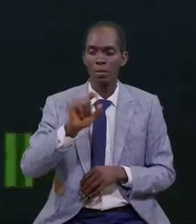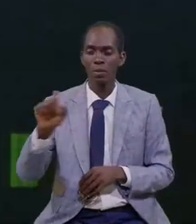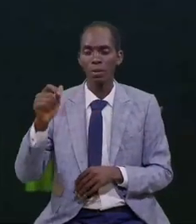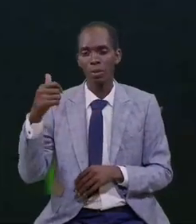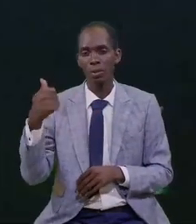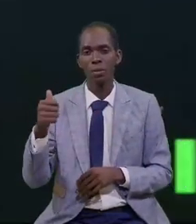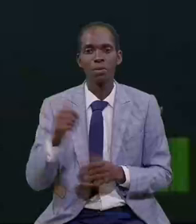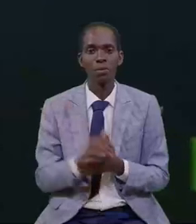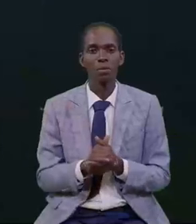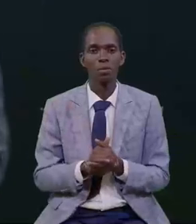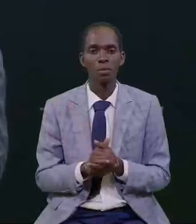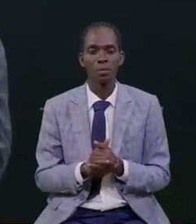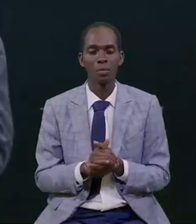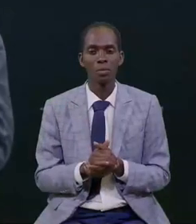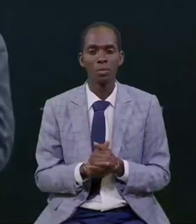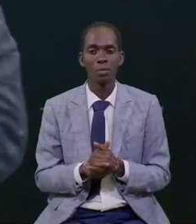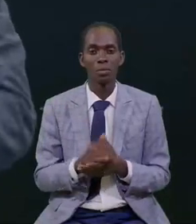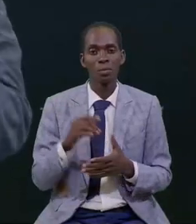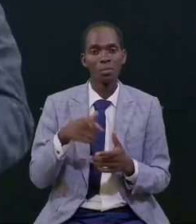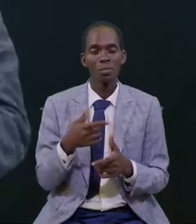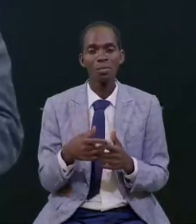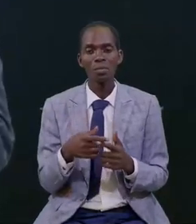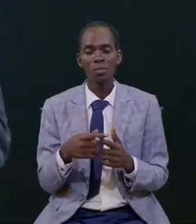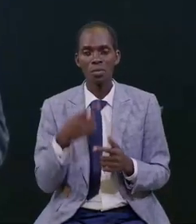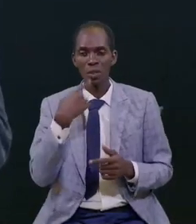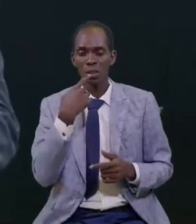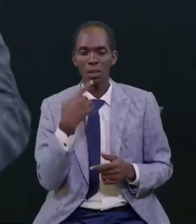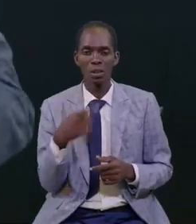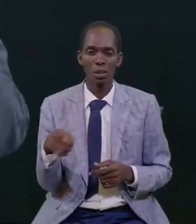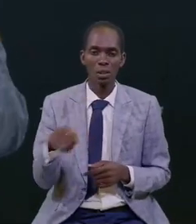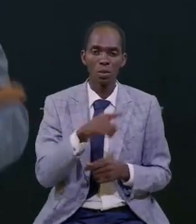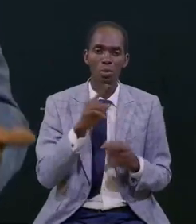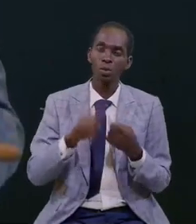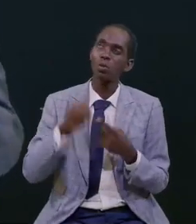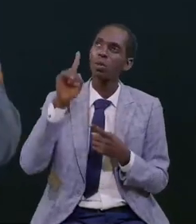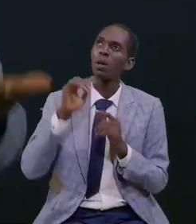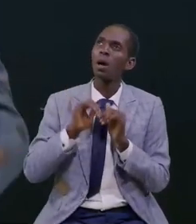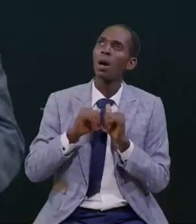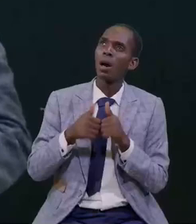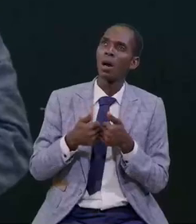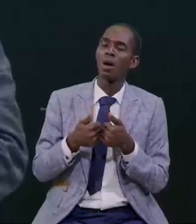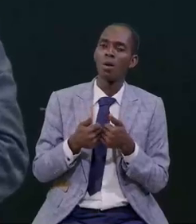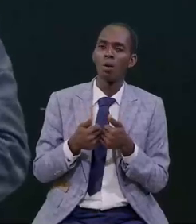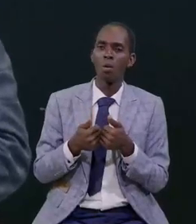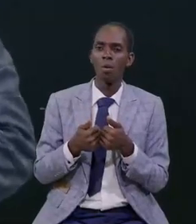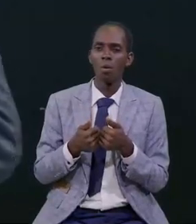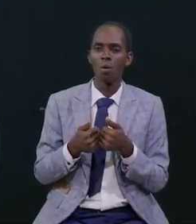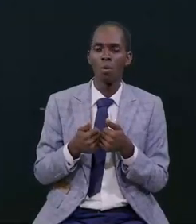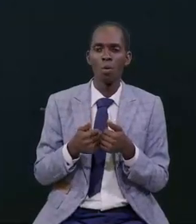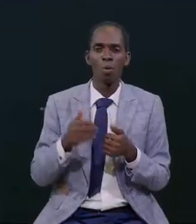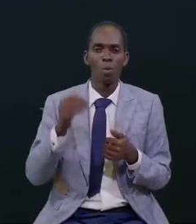910 ils lui dirent donc comment tes yeux ont-il